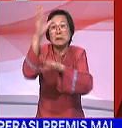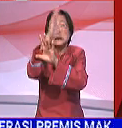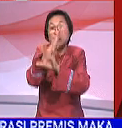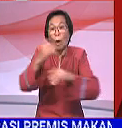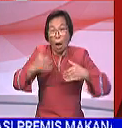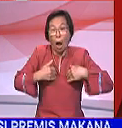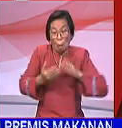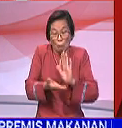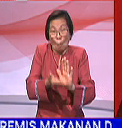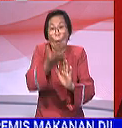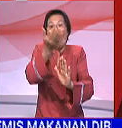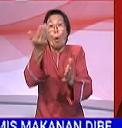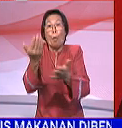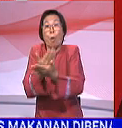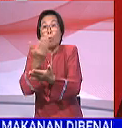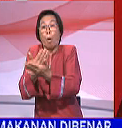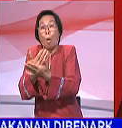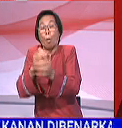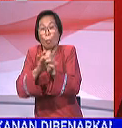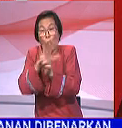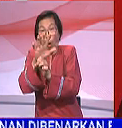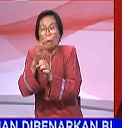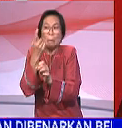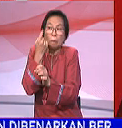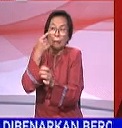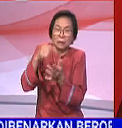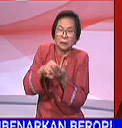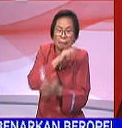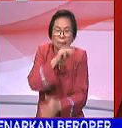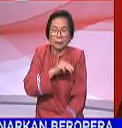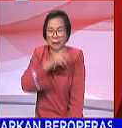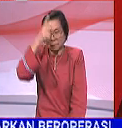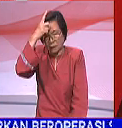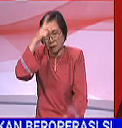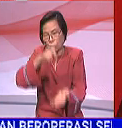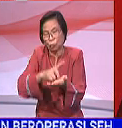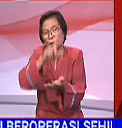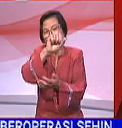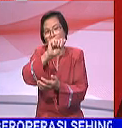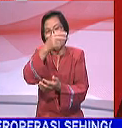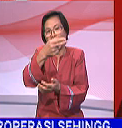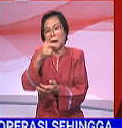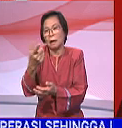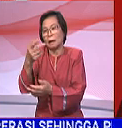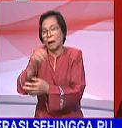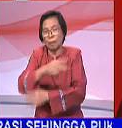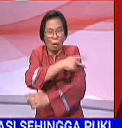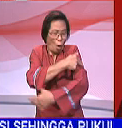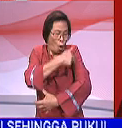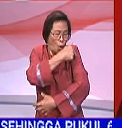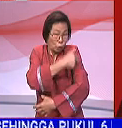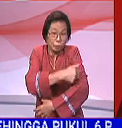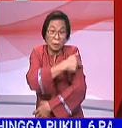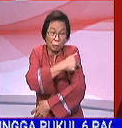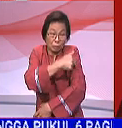menyaksikan peningkatan cash baru positif sejak kebelakangan ini menterinya ratus reducto ada hamba menegaskan facility di pusat